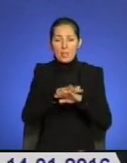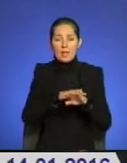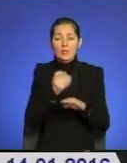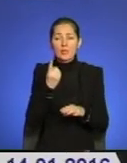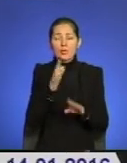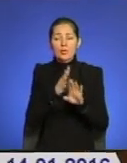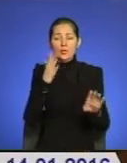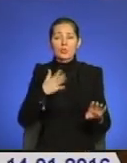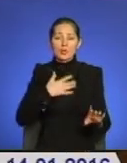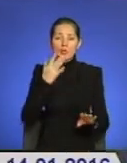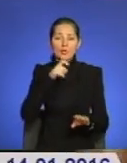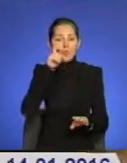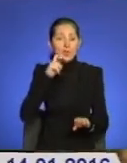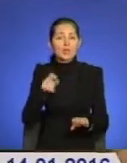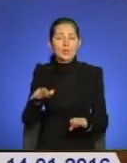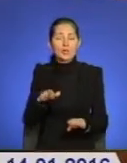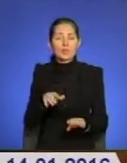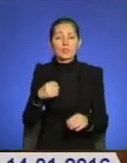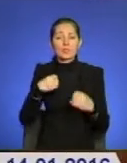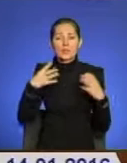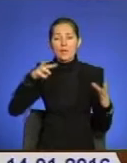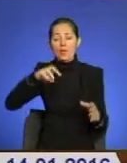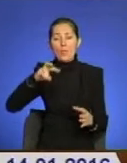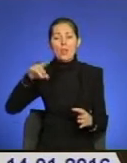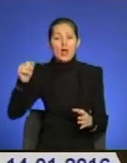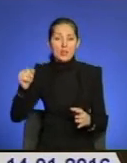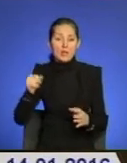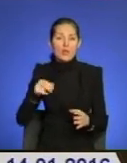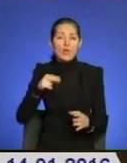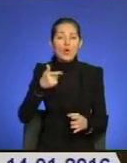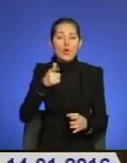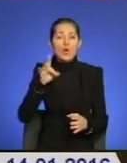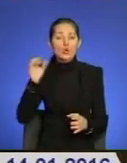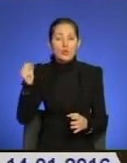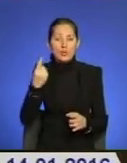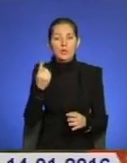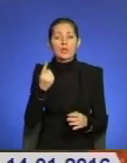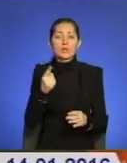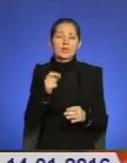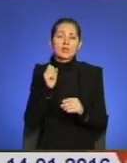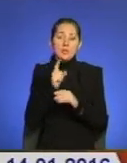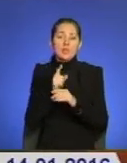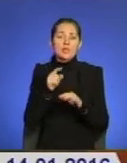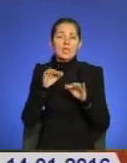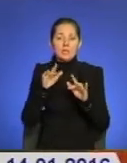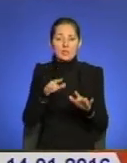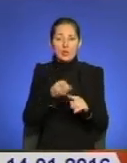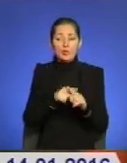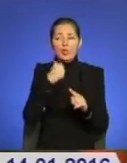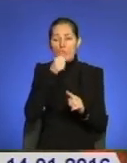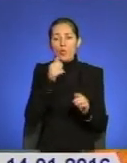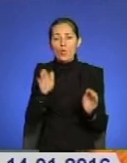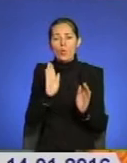нашої української. Свято Мелані у Горошовій – одне з найбільших зимових фестивальних дійств в Україні. Правда, цього року воно відбулося в